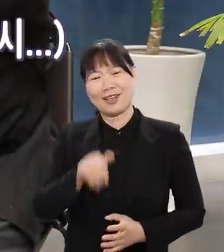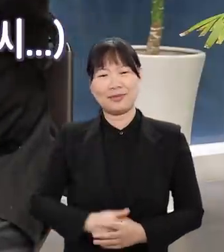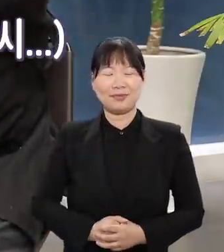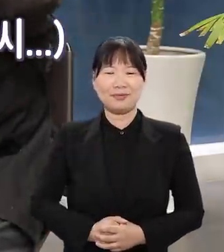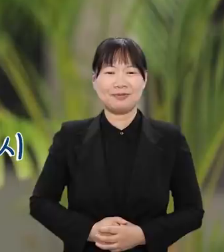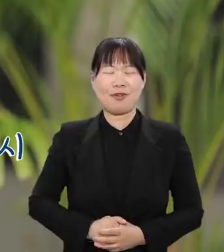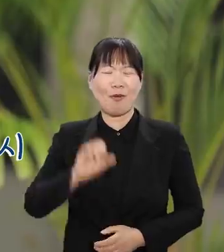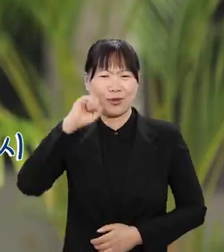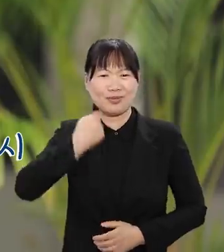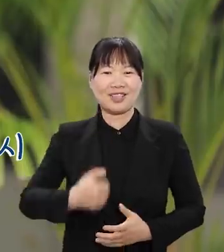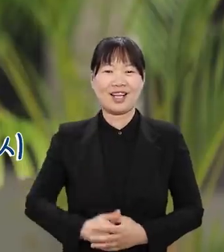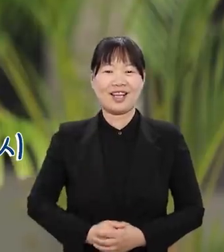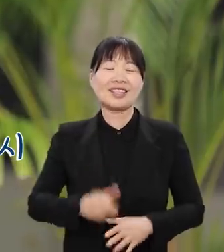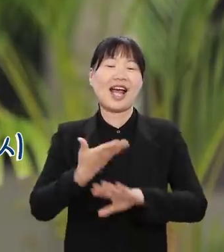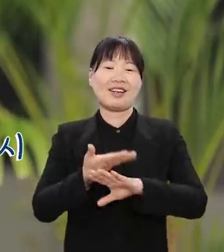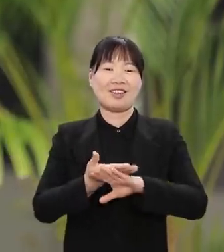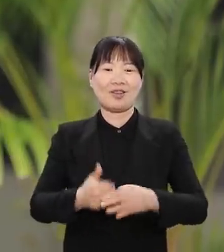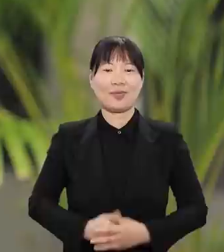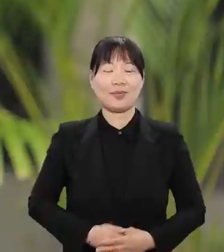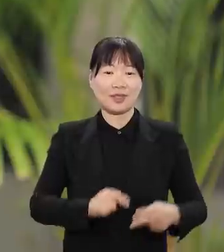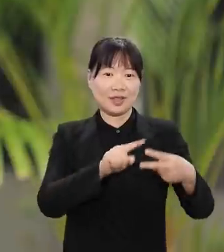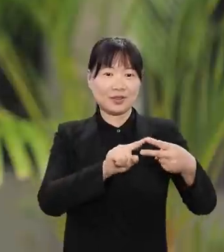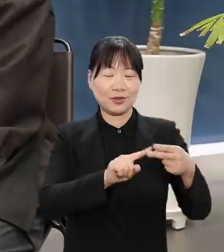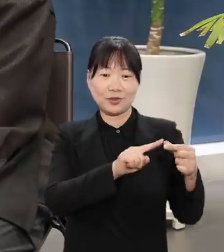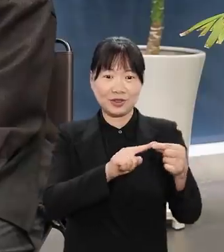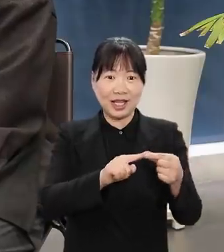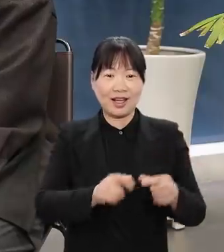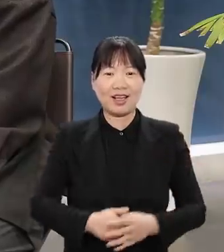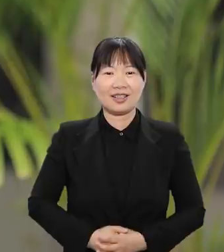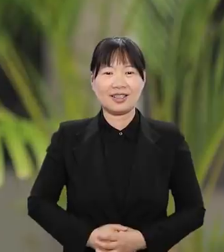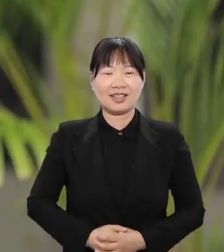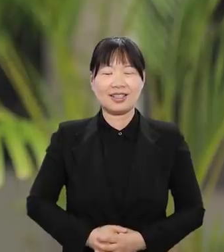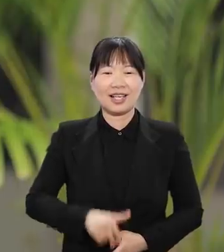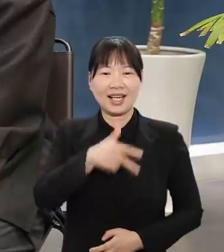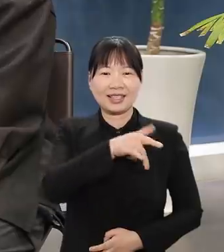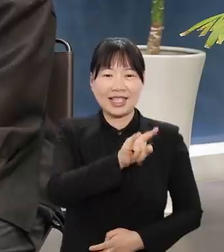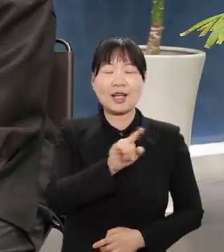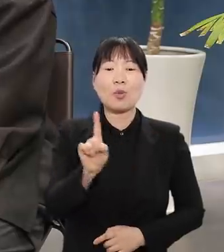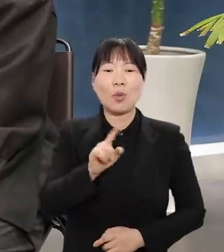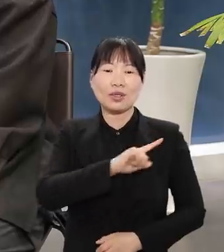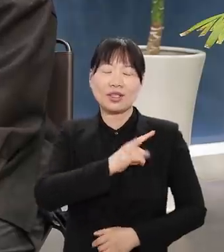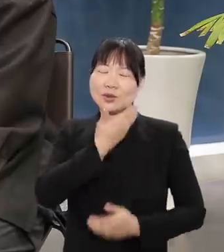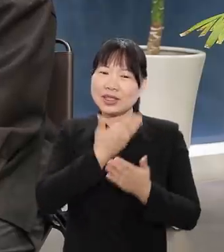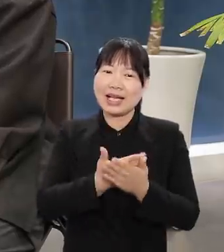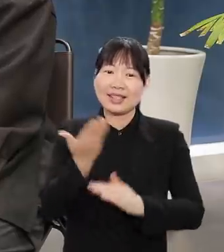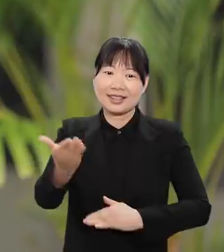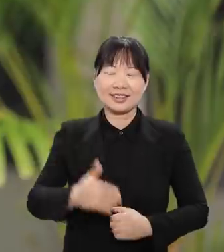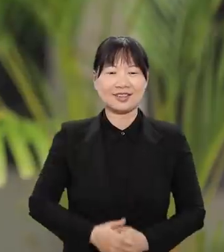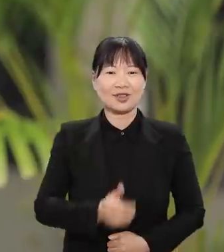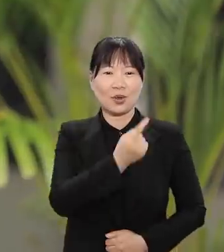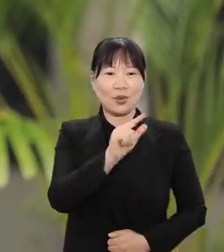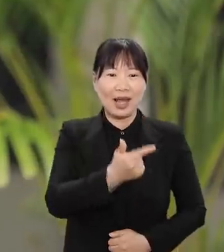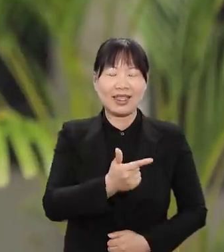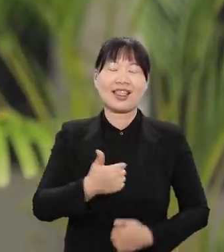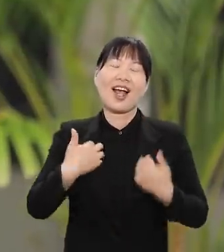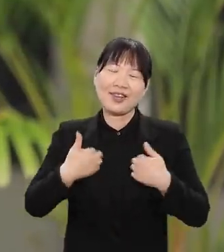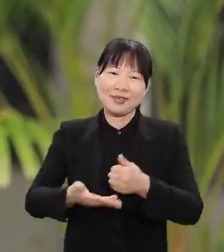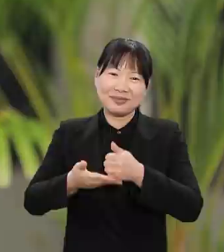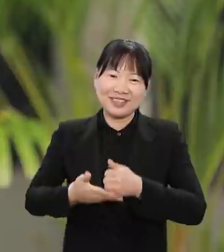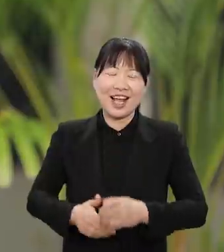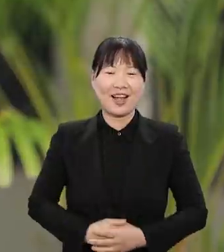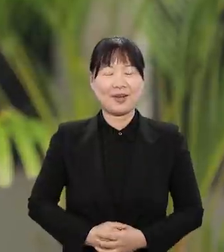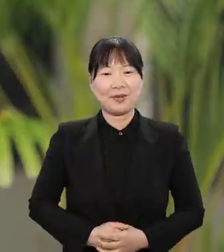안 될 것 같아요. 아, 새로 고침 어렵네. 다른 걸로 해볼게요. 두 글자짜리로 제일 소중한 당신을